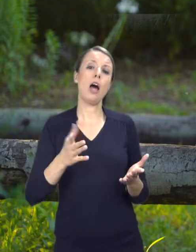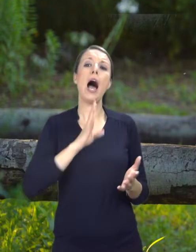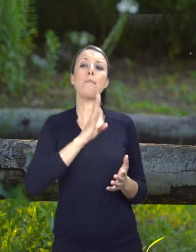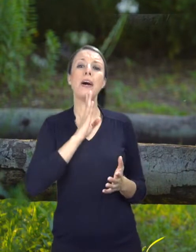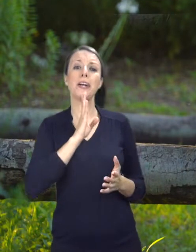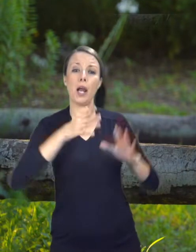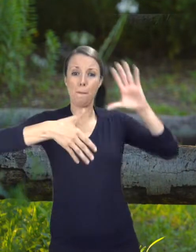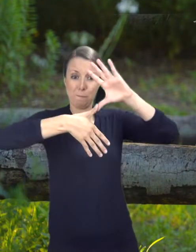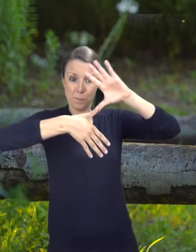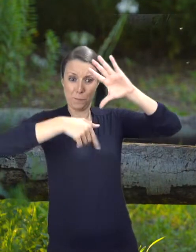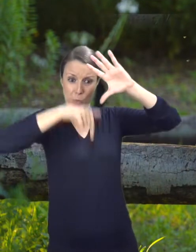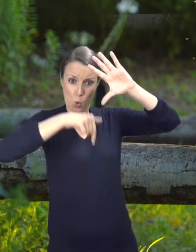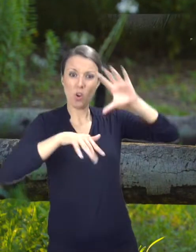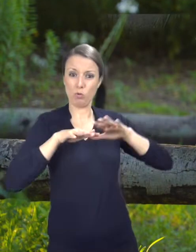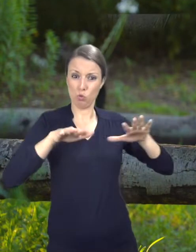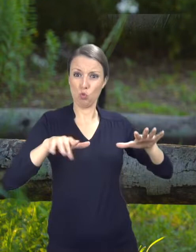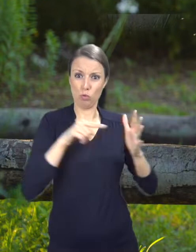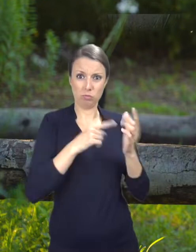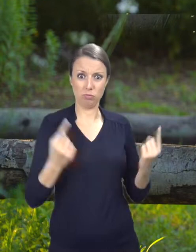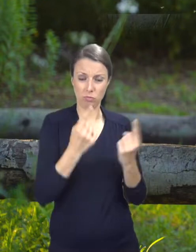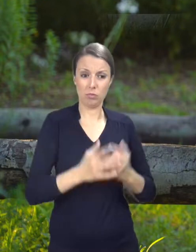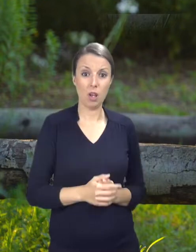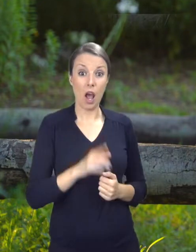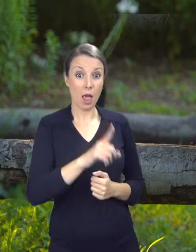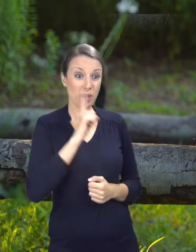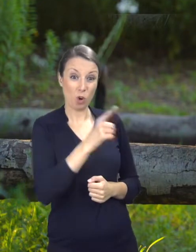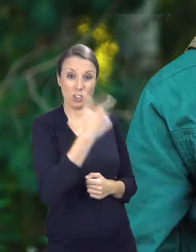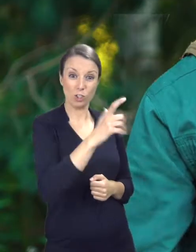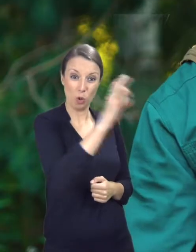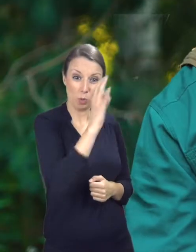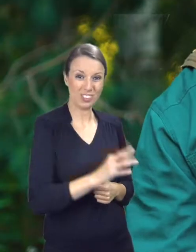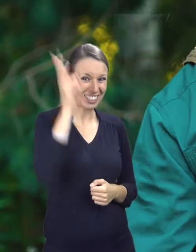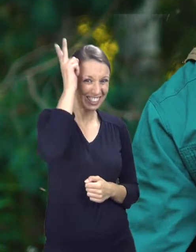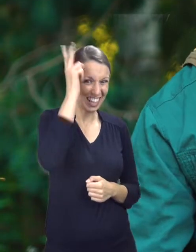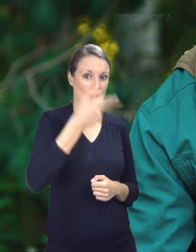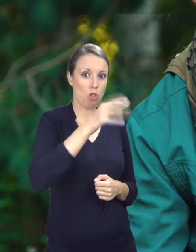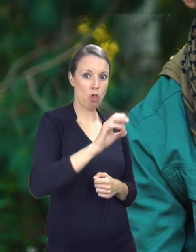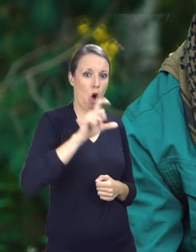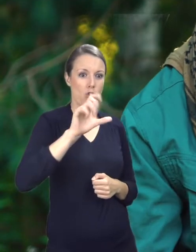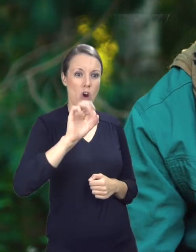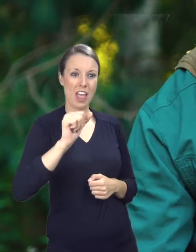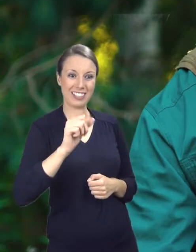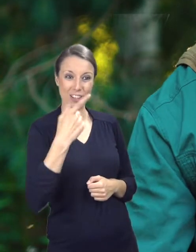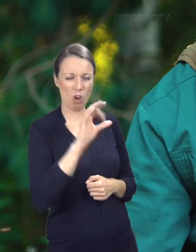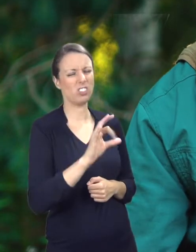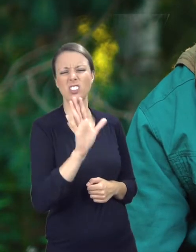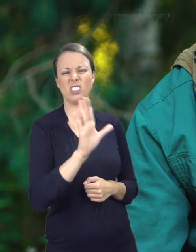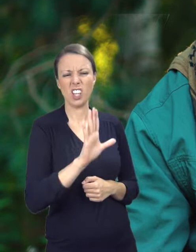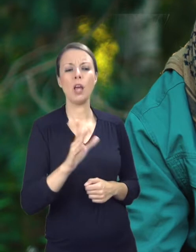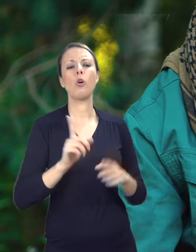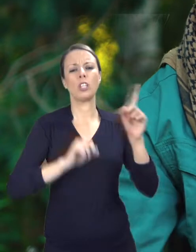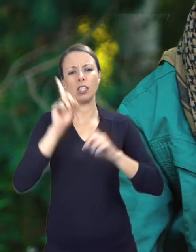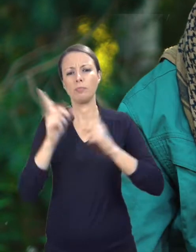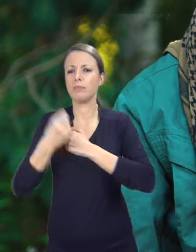contactados? No już wiem, że nie, bo do wielu z nich co jakiś czas przyjeżdża chociażby przedstawiciel rządu, żeby dostarczyć im trochę